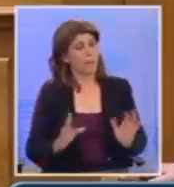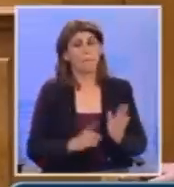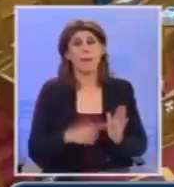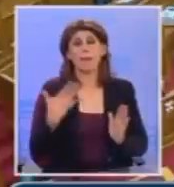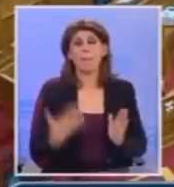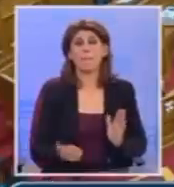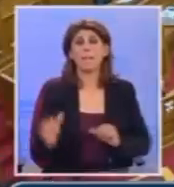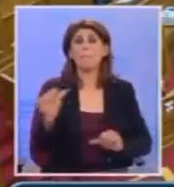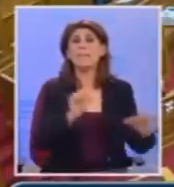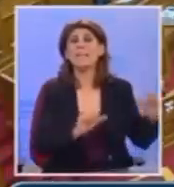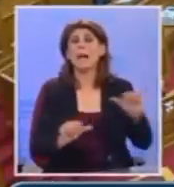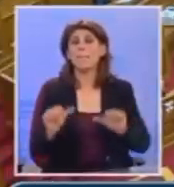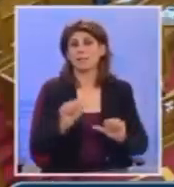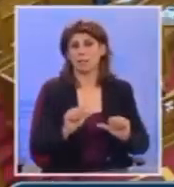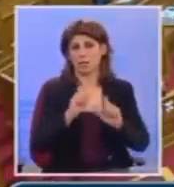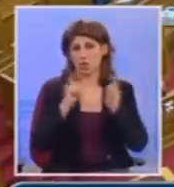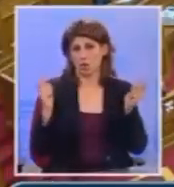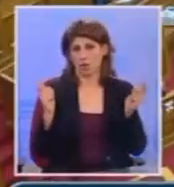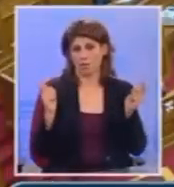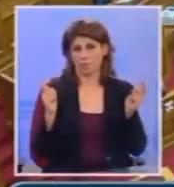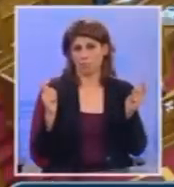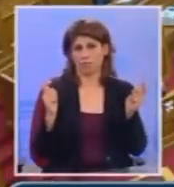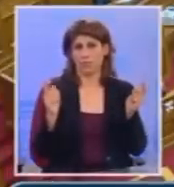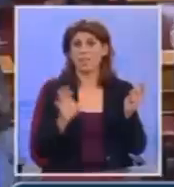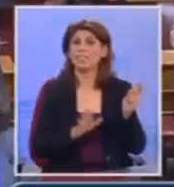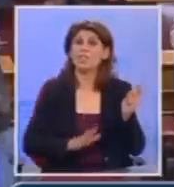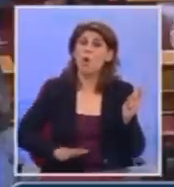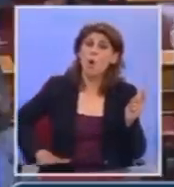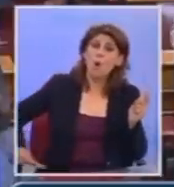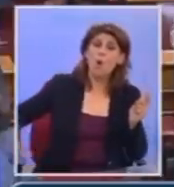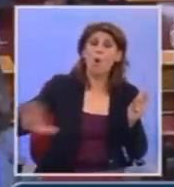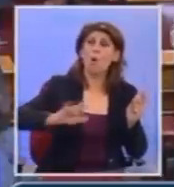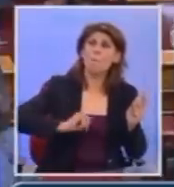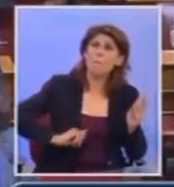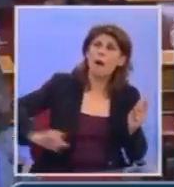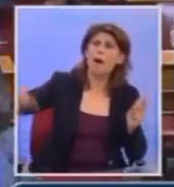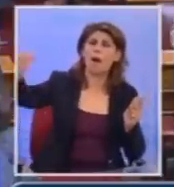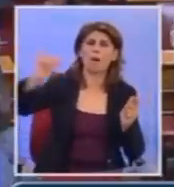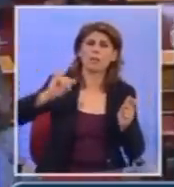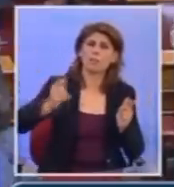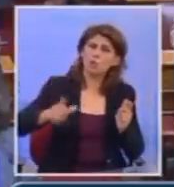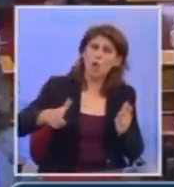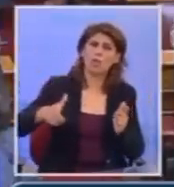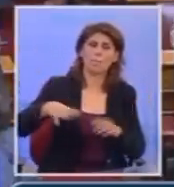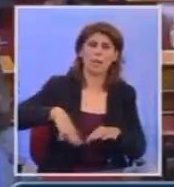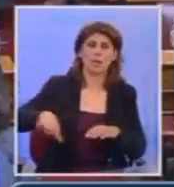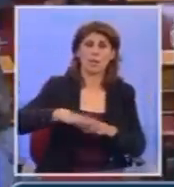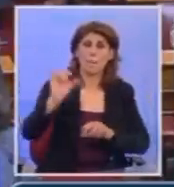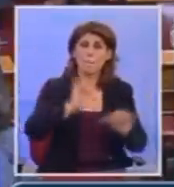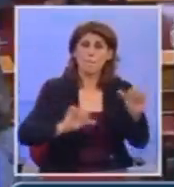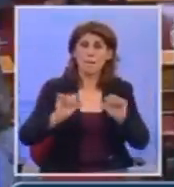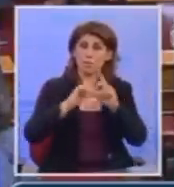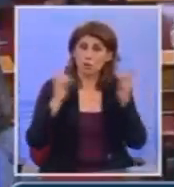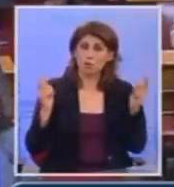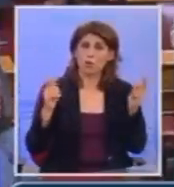υπάρχουν πειραματικά σχολεία σε όλες τις λαϊκές και απομακρυσμένες γειτονιές. Πρέπει και το πειραματικό σχολείο ήταν